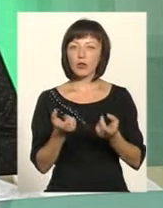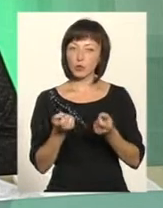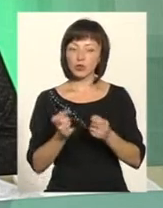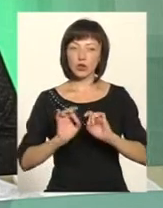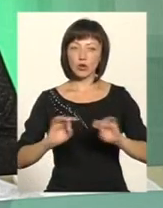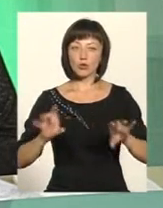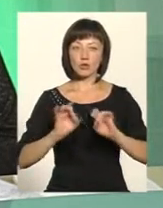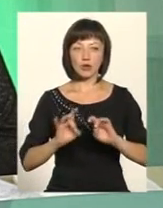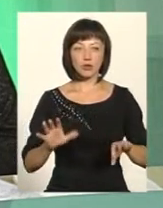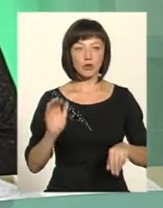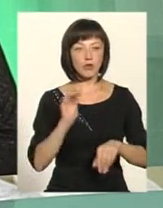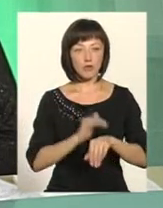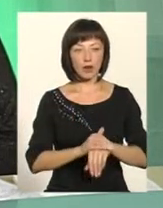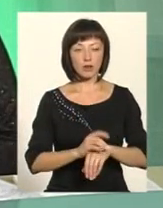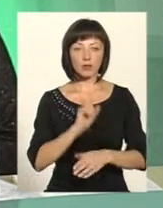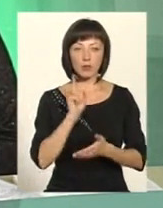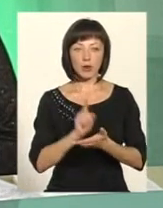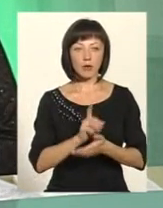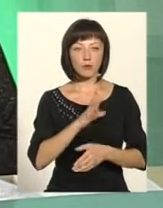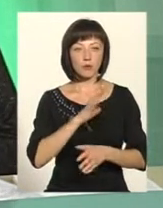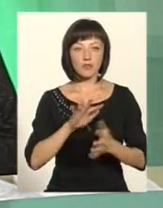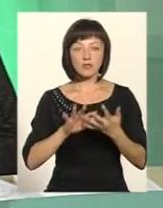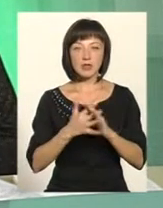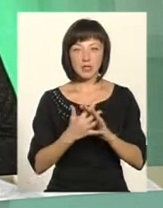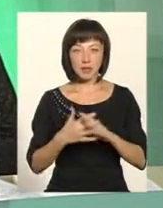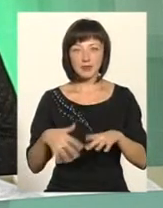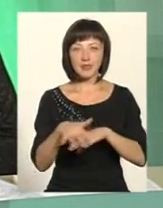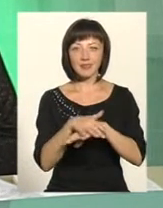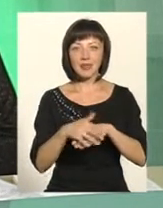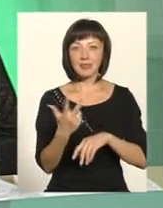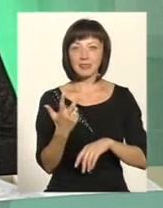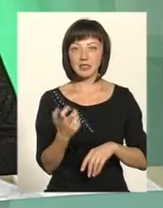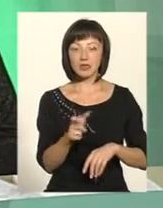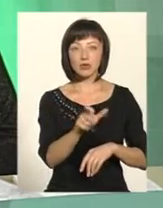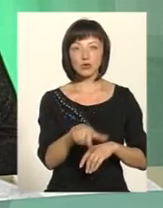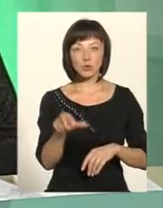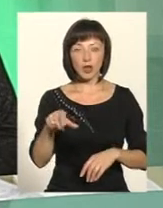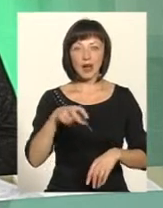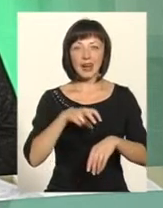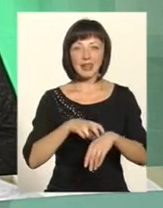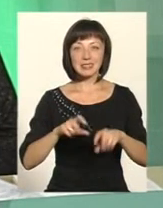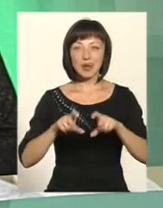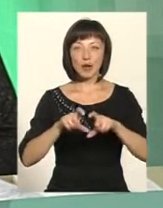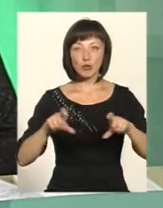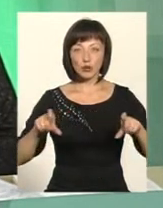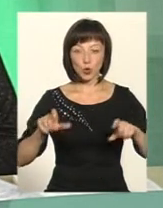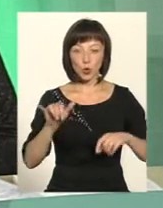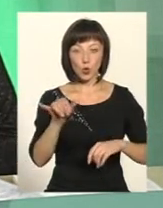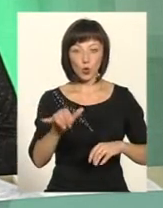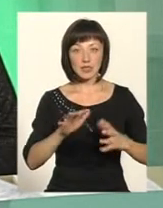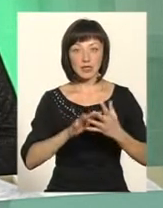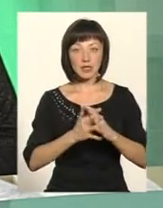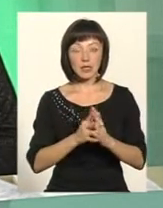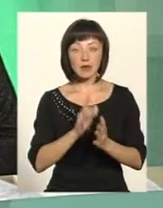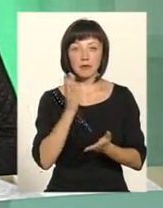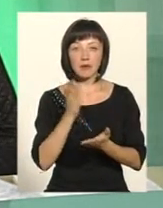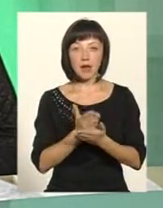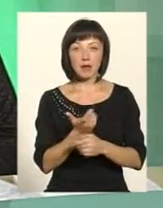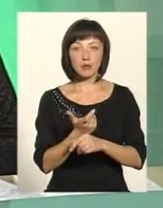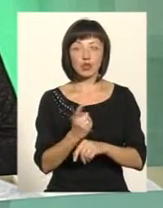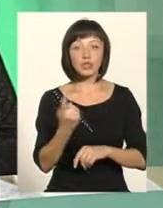ФАП має бути в селі з населенням 300 чоловік. Лікарська амбулаторія в населеному пункті, який має більше